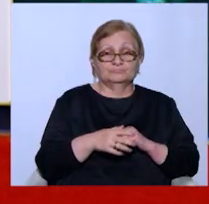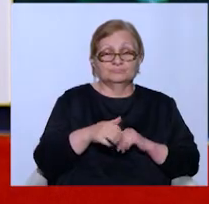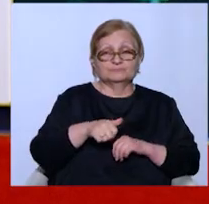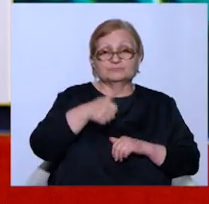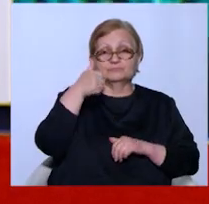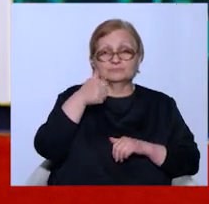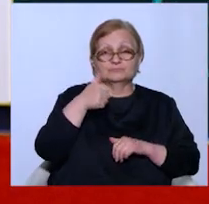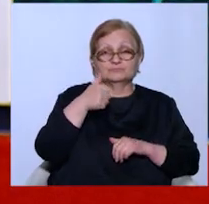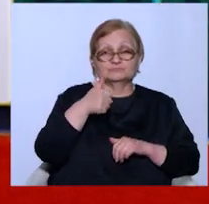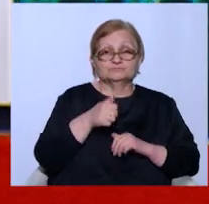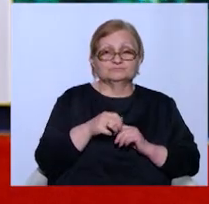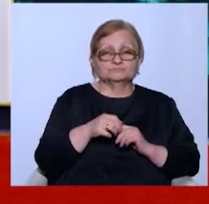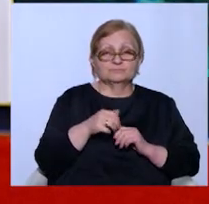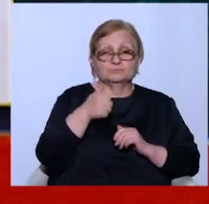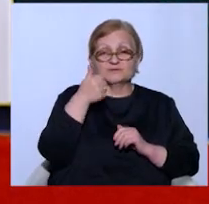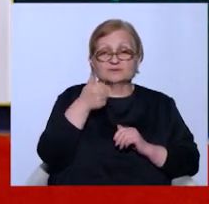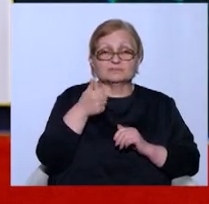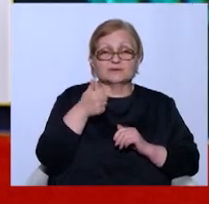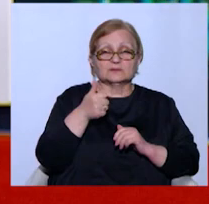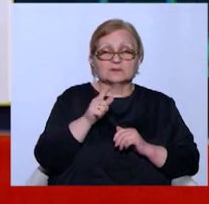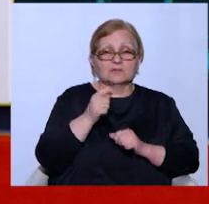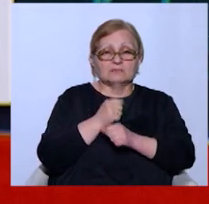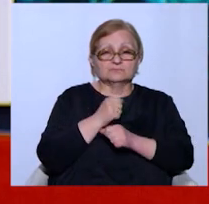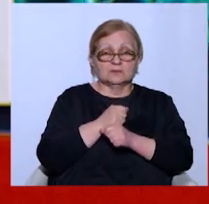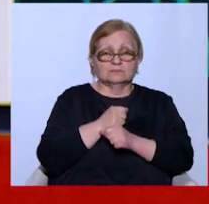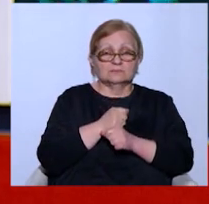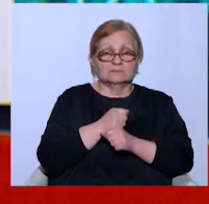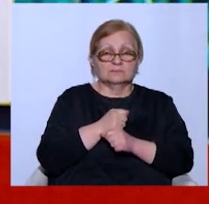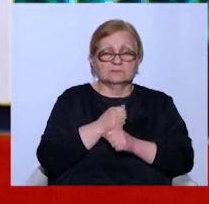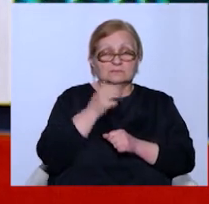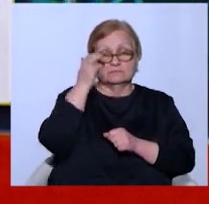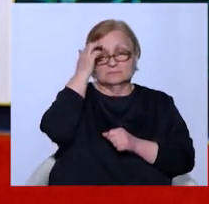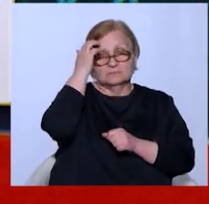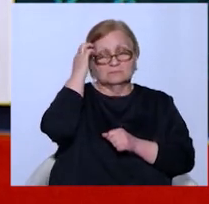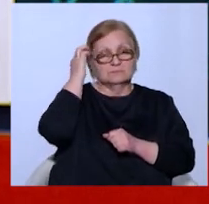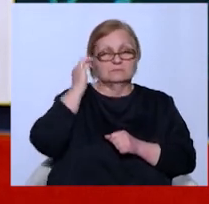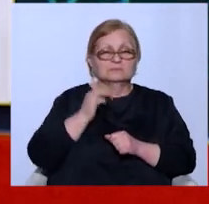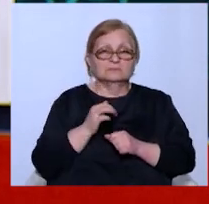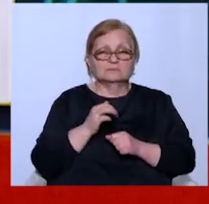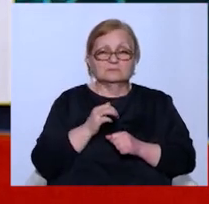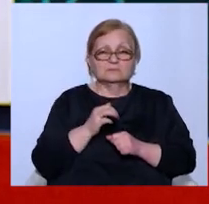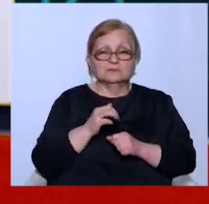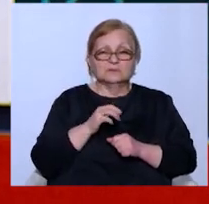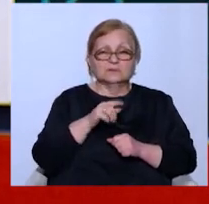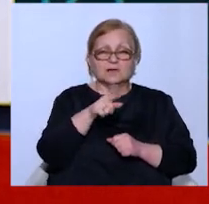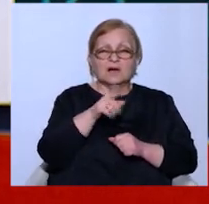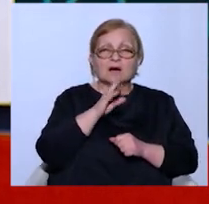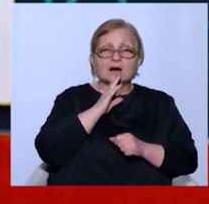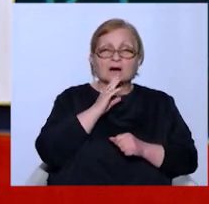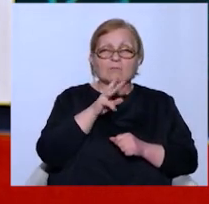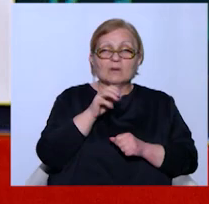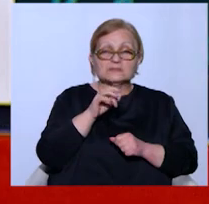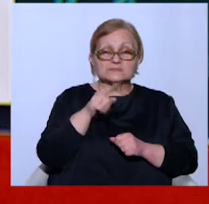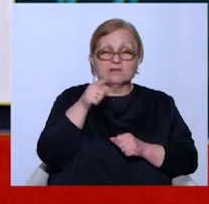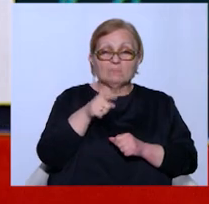პირველი მოქმედება, ხო, ეს უკვე გავიაზრეთ რა ხდება. მას შემდეგ რაც მარიცამ 1000